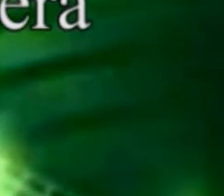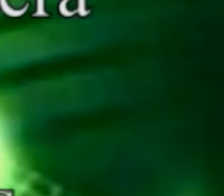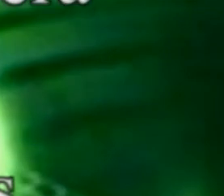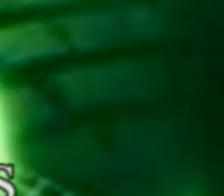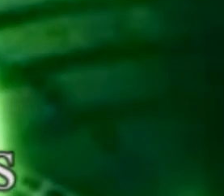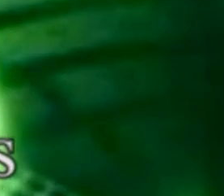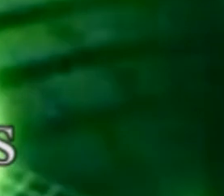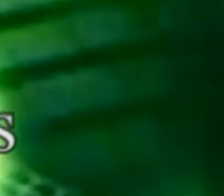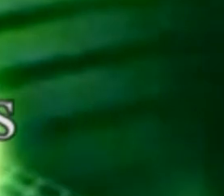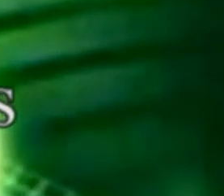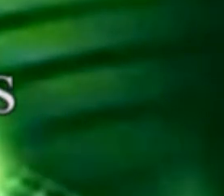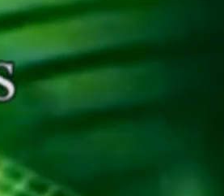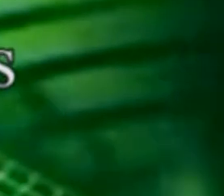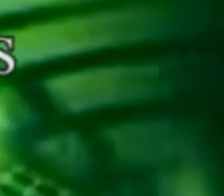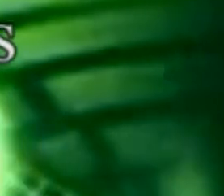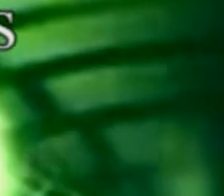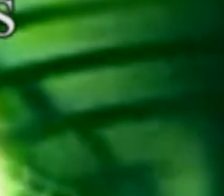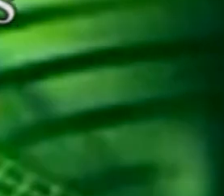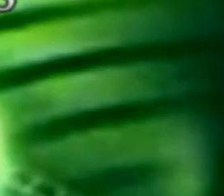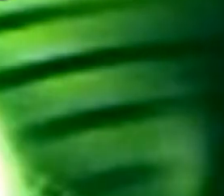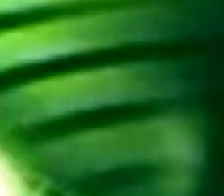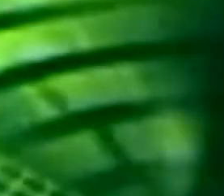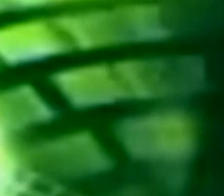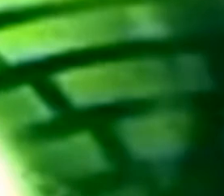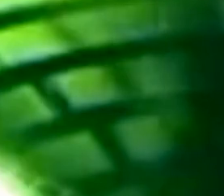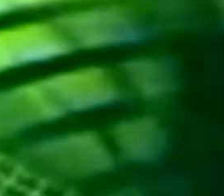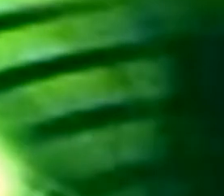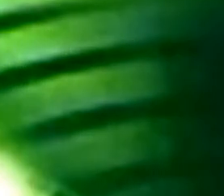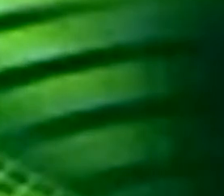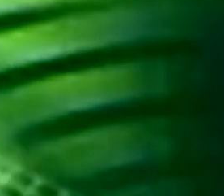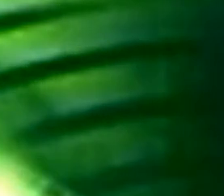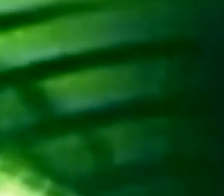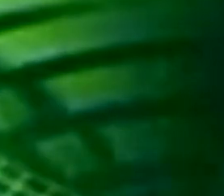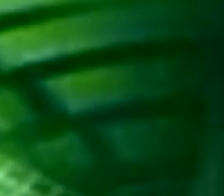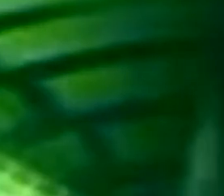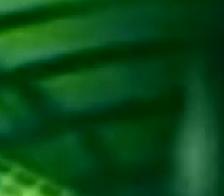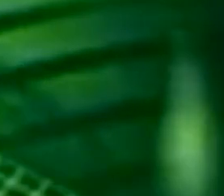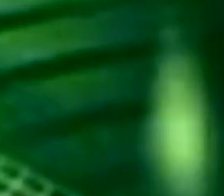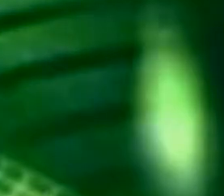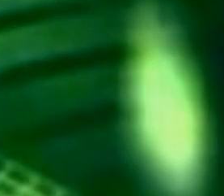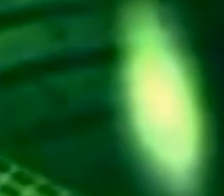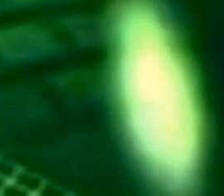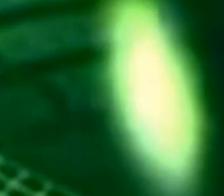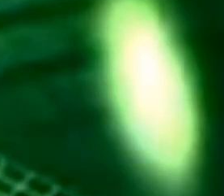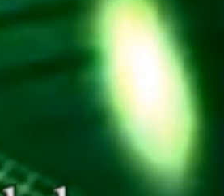sema na onyaratswa munga nyaratze nyanza